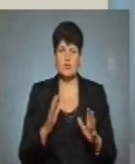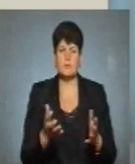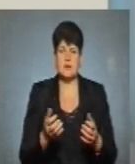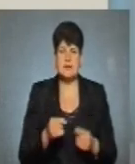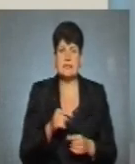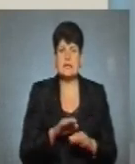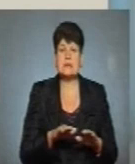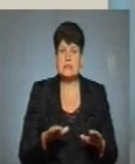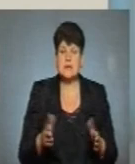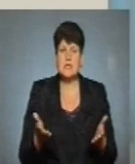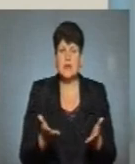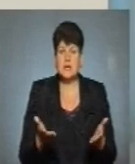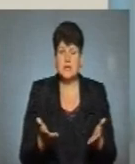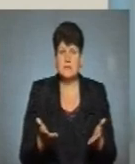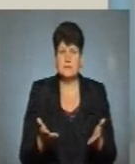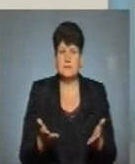діти, які